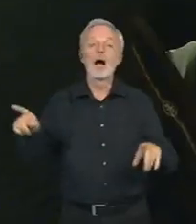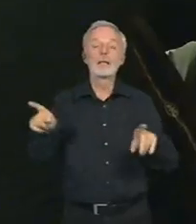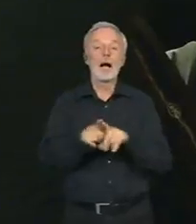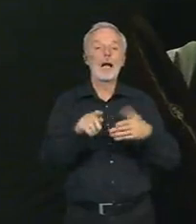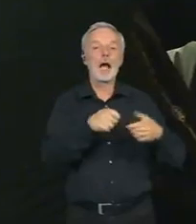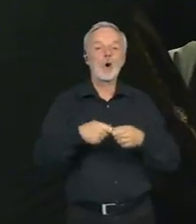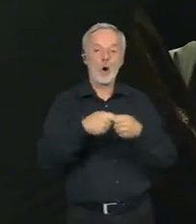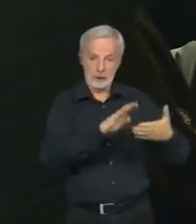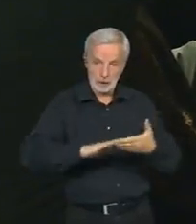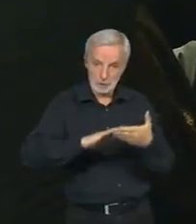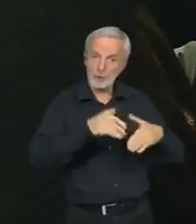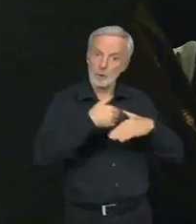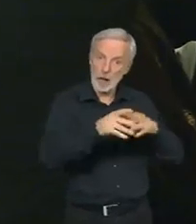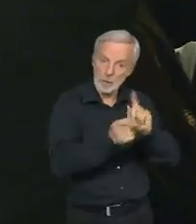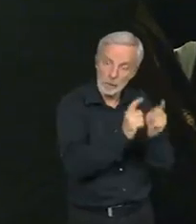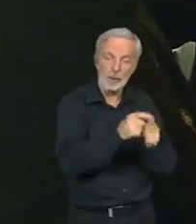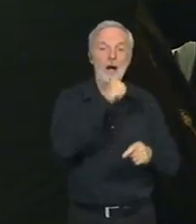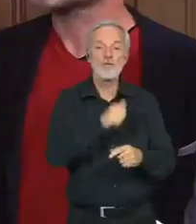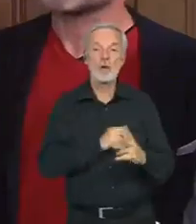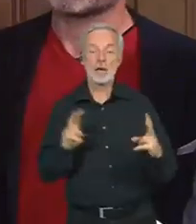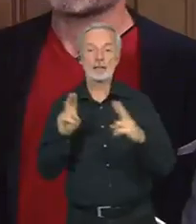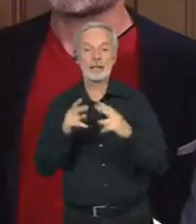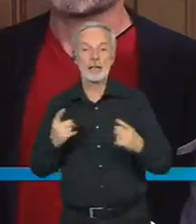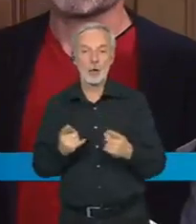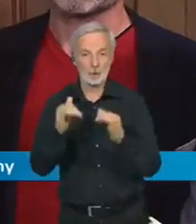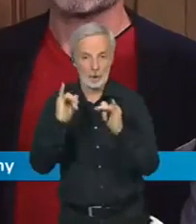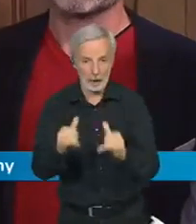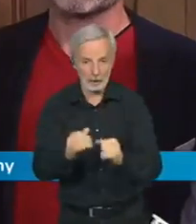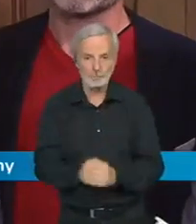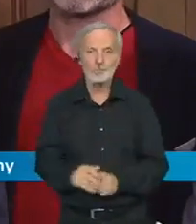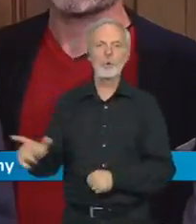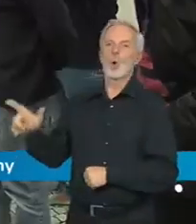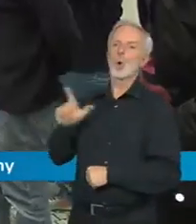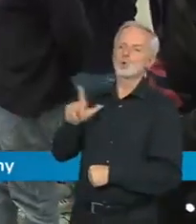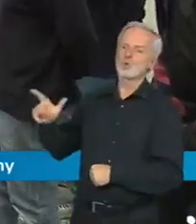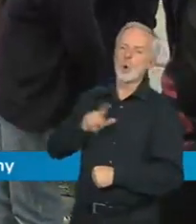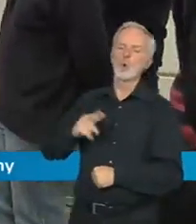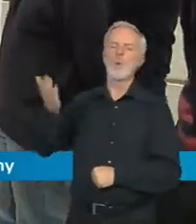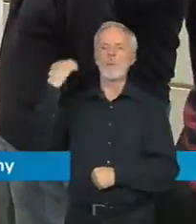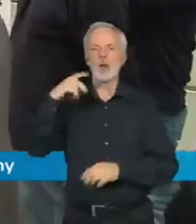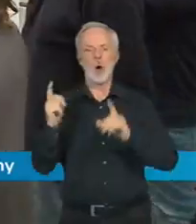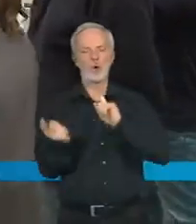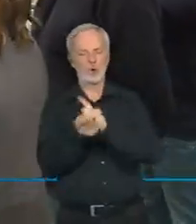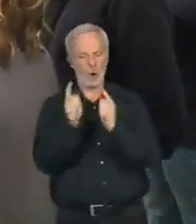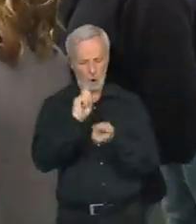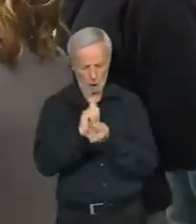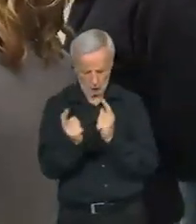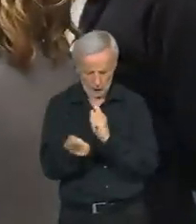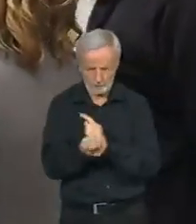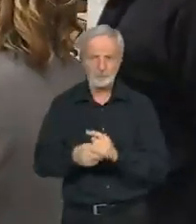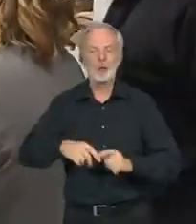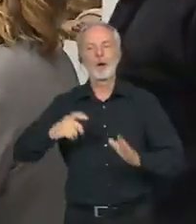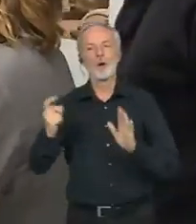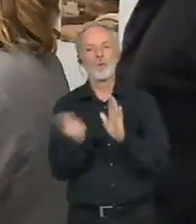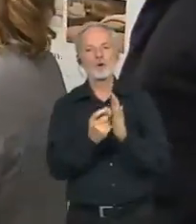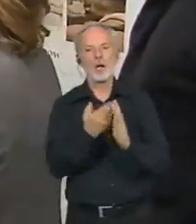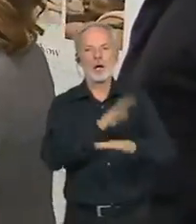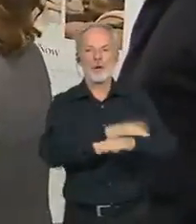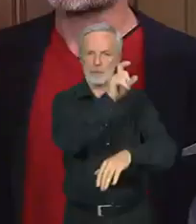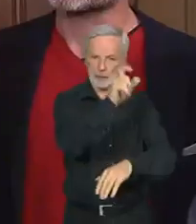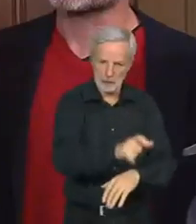Spolu. Naposledy včera jednali s hnutím ANO. To zásadní, na čem jsme se dohodli, je požadavek na to, aby primátor a rada